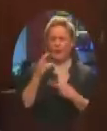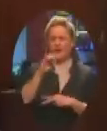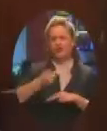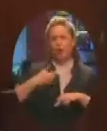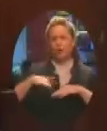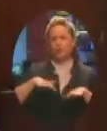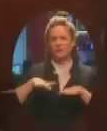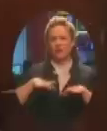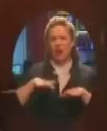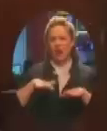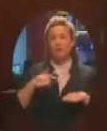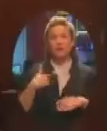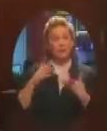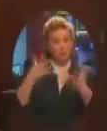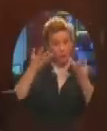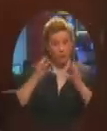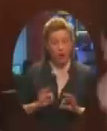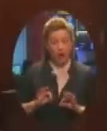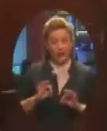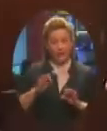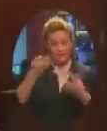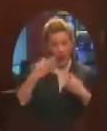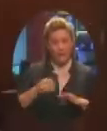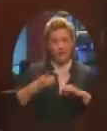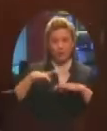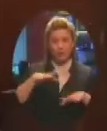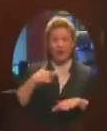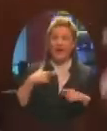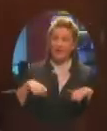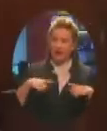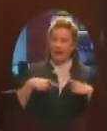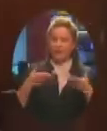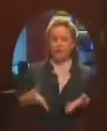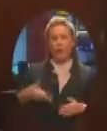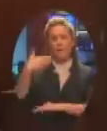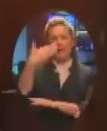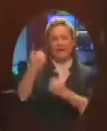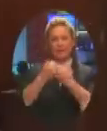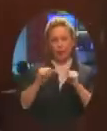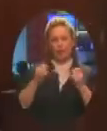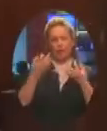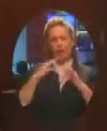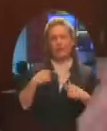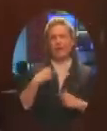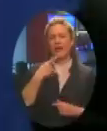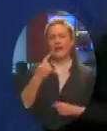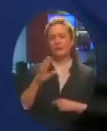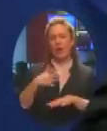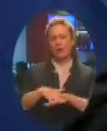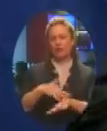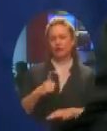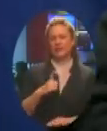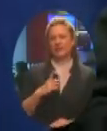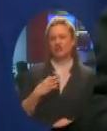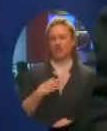הממשלה, שאני מאוד מעריך ומאוד מכבד, ושמח שאני חי במדינה דמוקרטית שמותר לי גם לומר את תחושותיי האישיות. לא